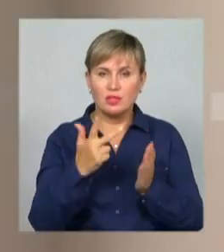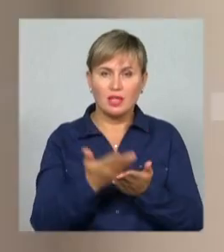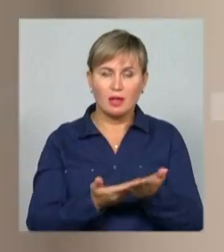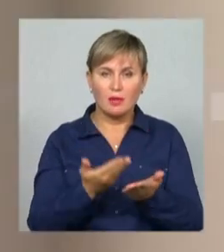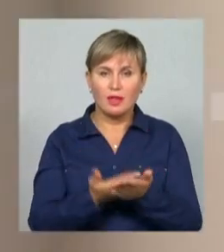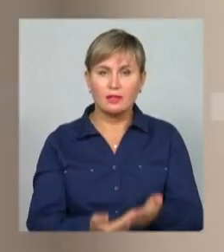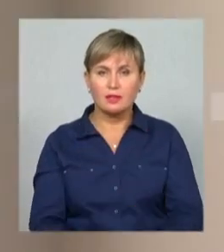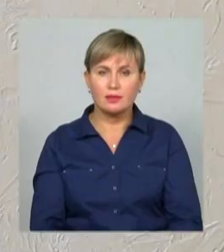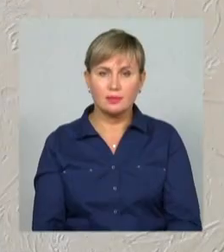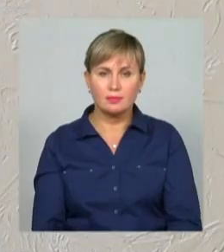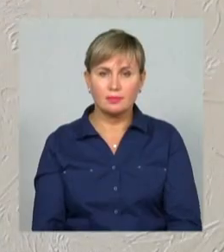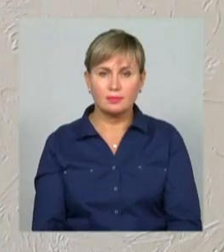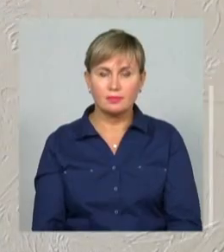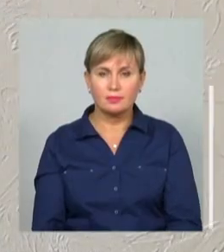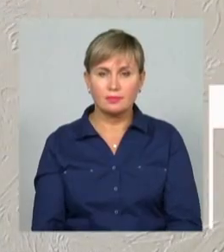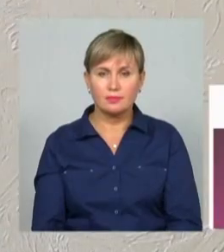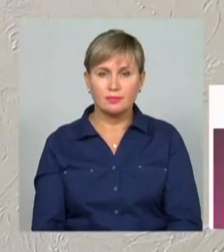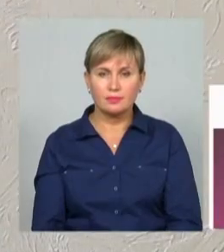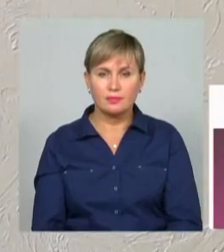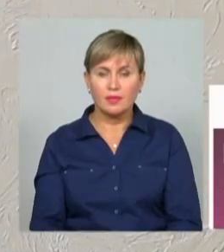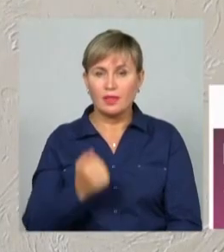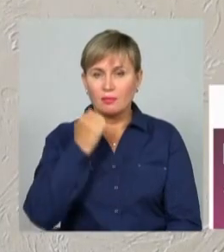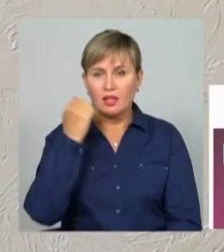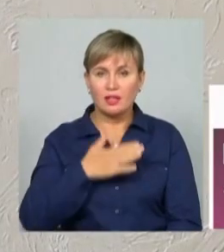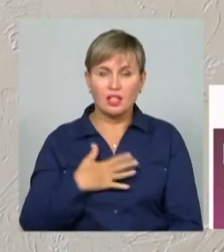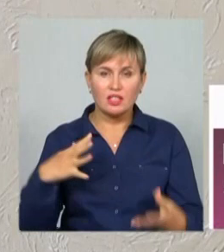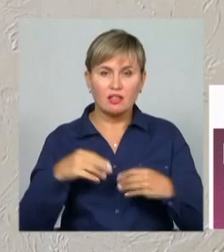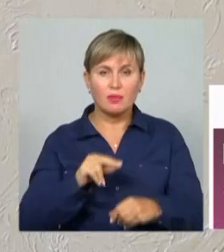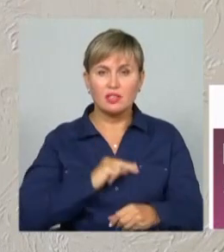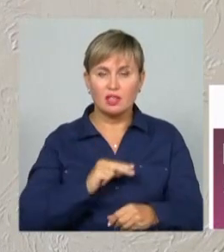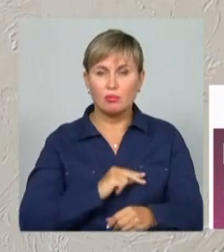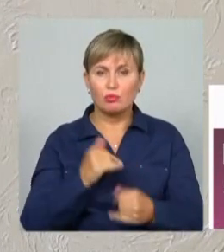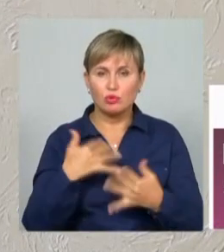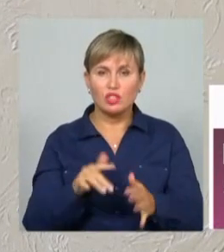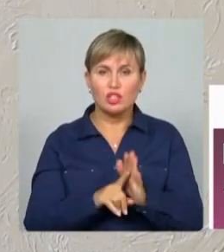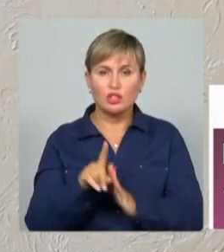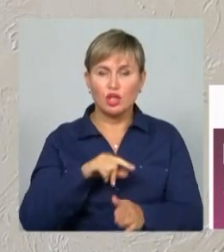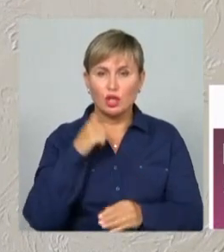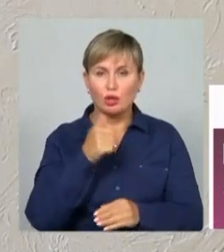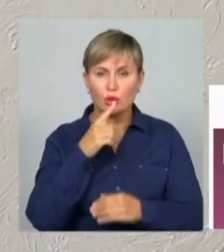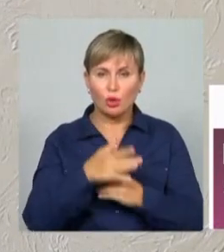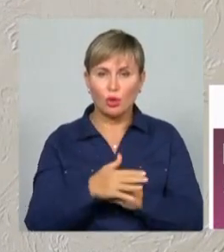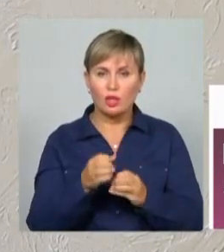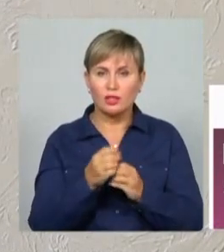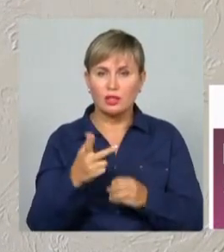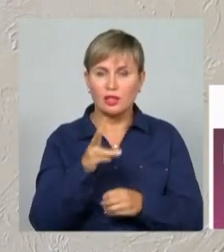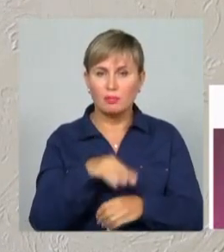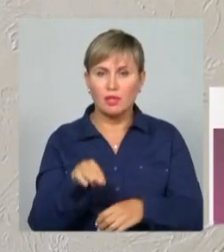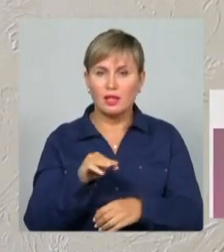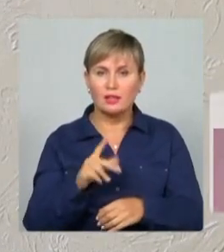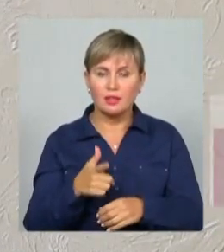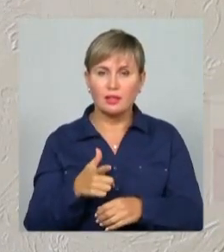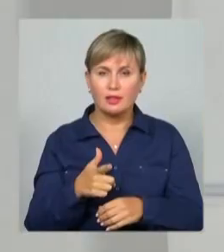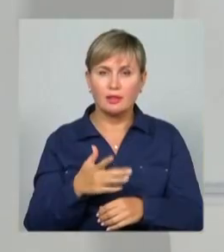рекомендации. Благодаря нашей совместной работе уже с начала года порядка 13 миллиардов тенге